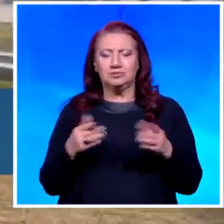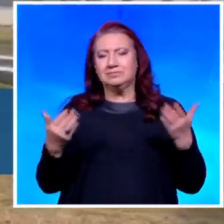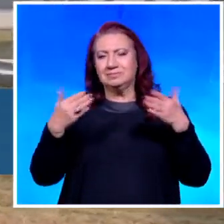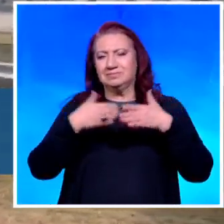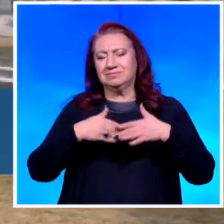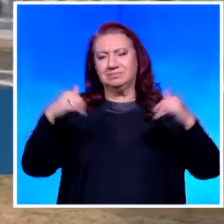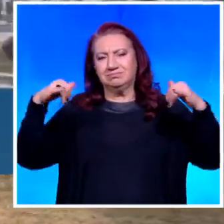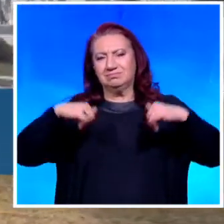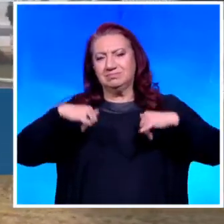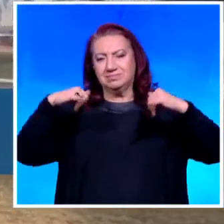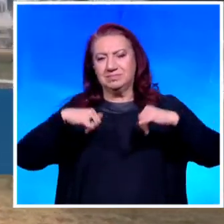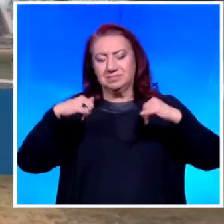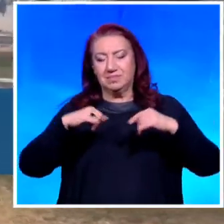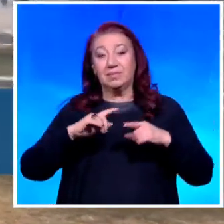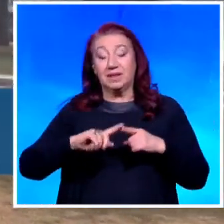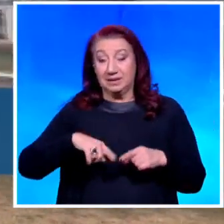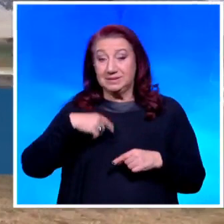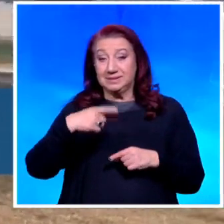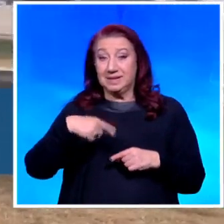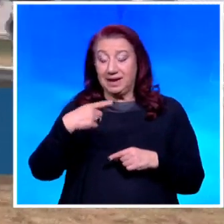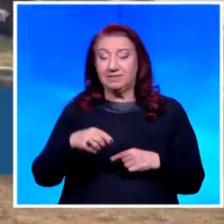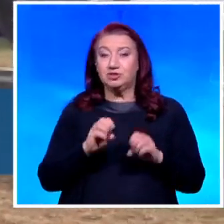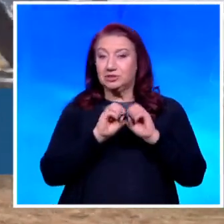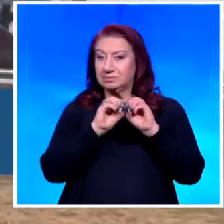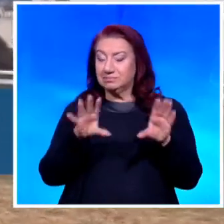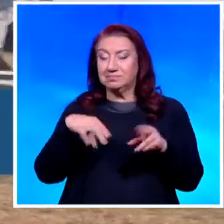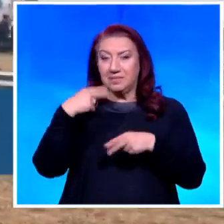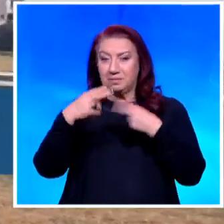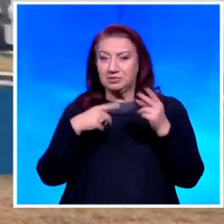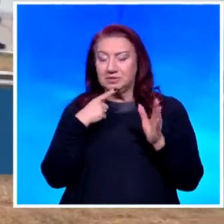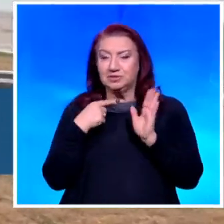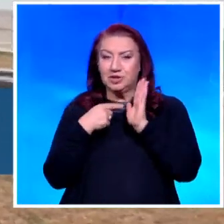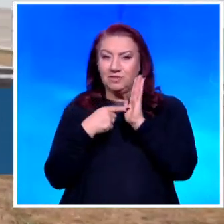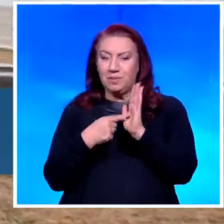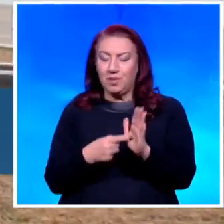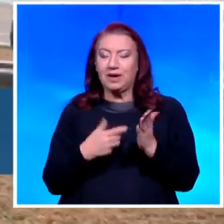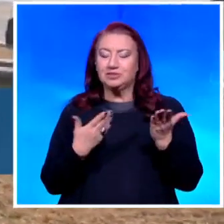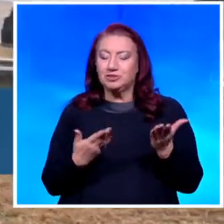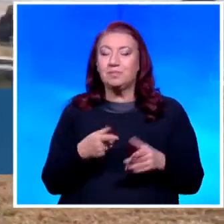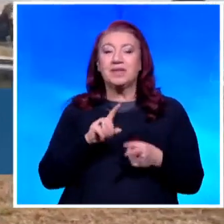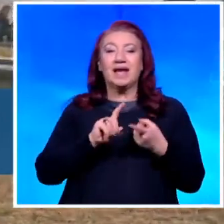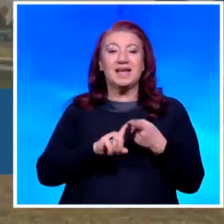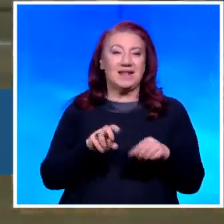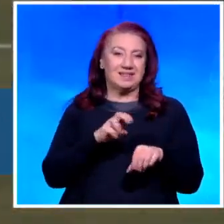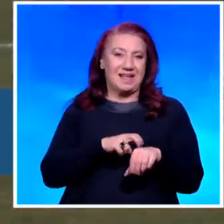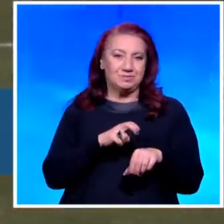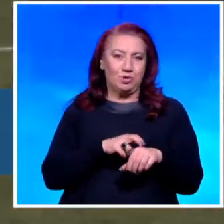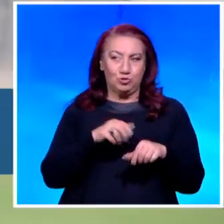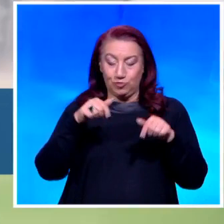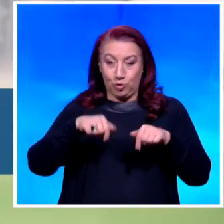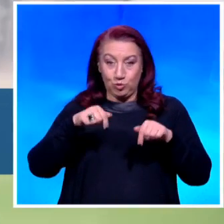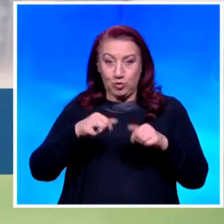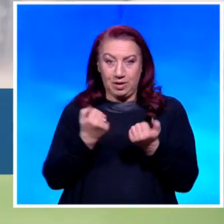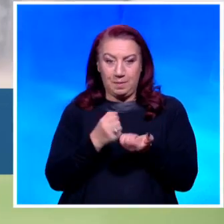три дигитални епизода ще успеем да ви потопим в живота, в обаянието на Кирил Десподов тук, в Солун. Купата